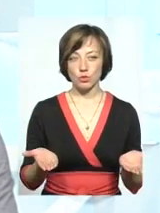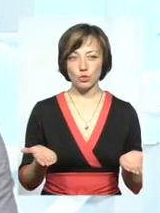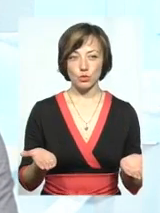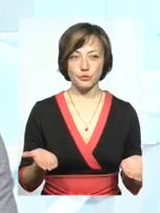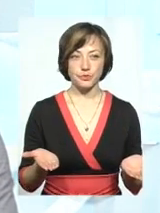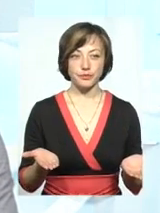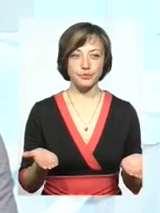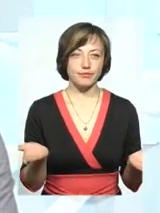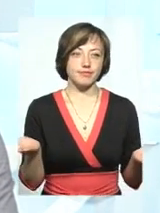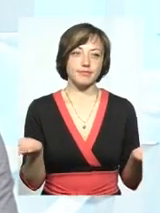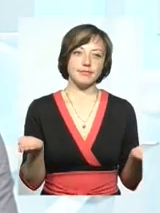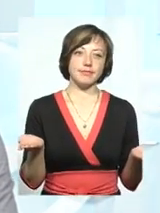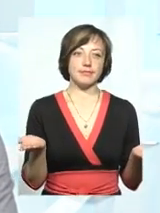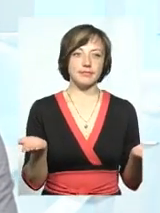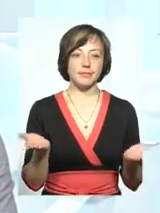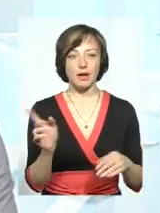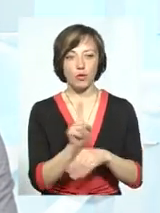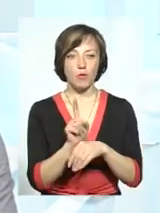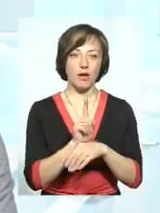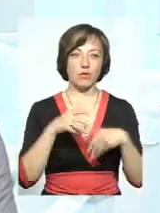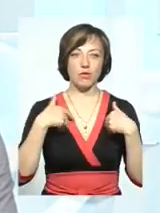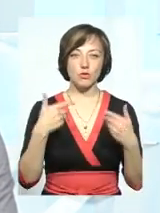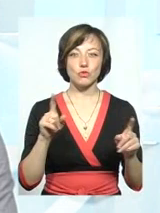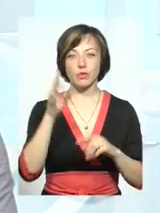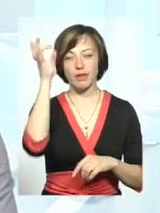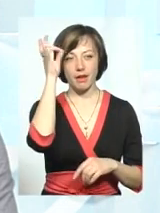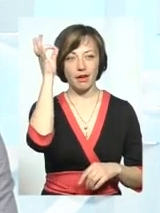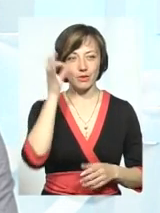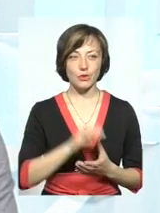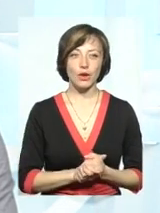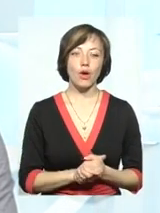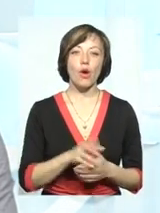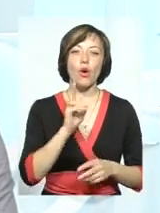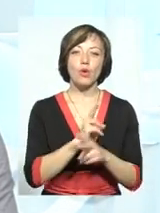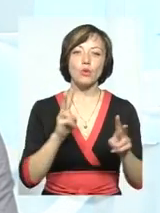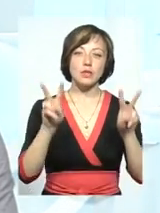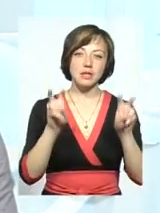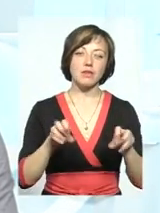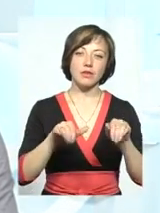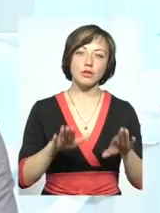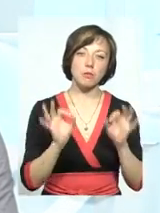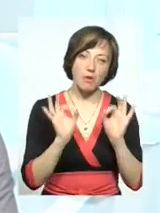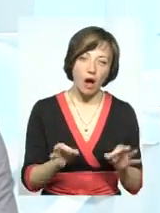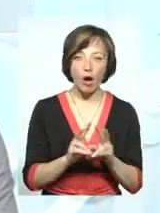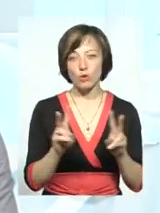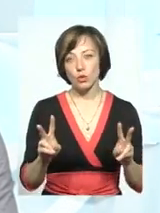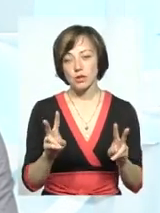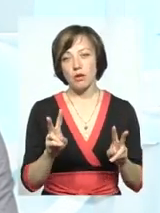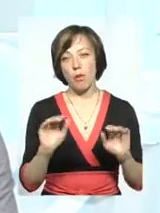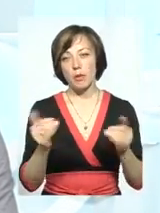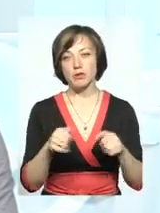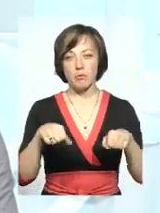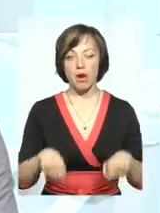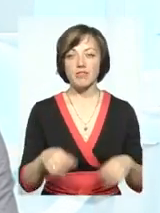нагадують. Важко навіть так нормально висловитися, що вони нагадують. Хтось назвав це рішення все ж таки правильно, а хтось обмеженням прав та свободи